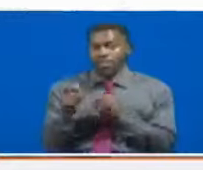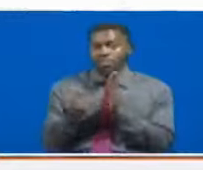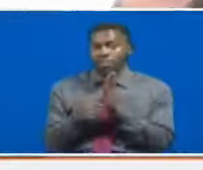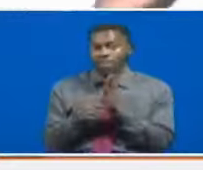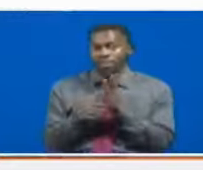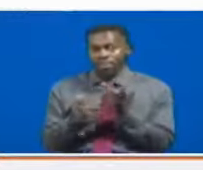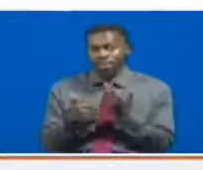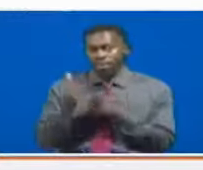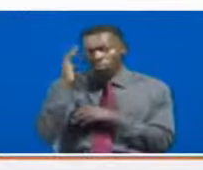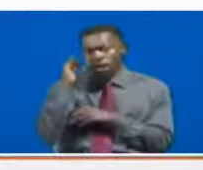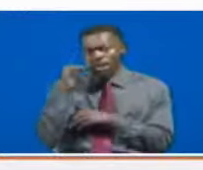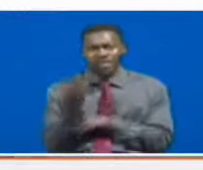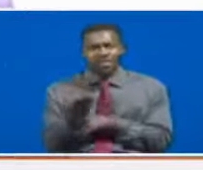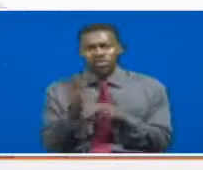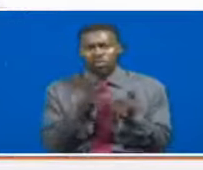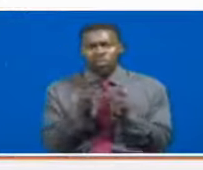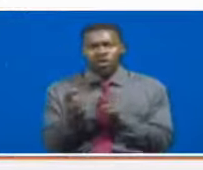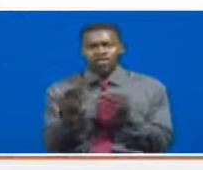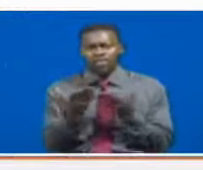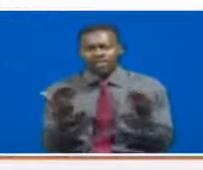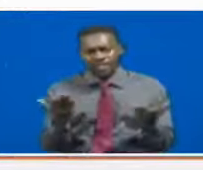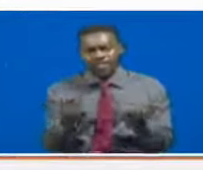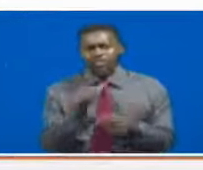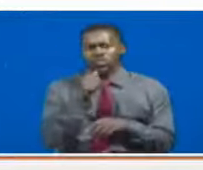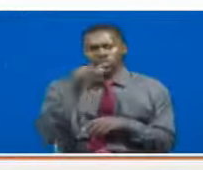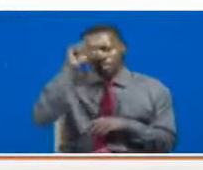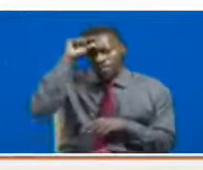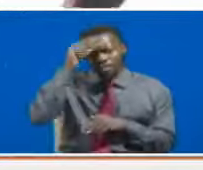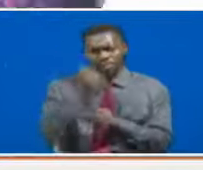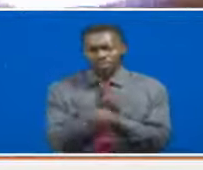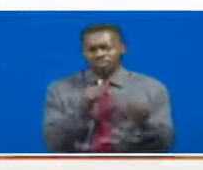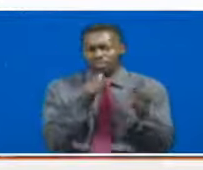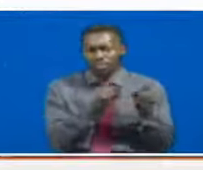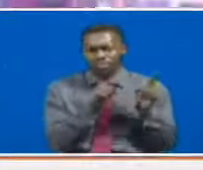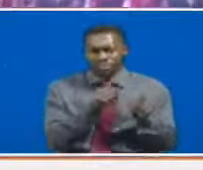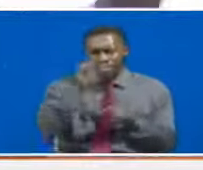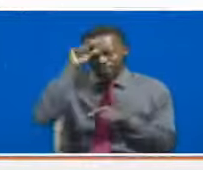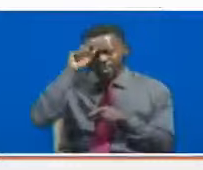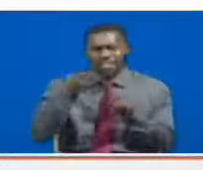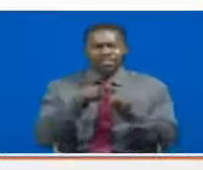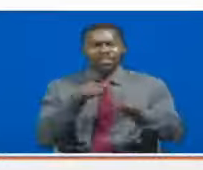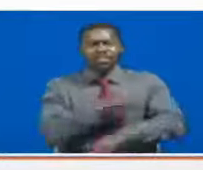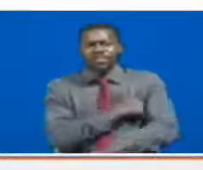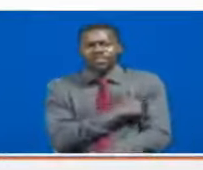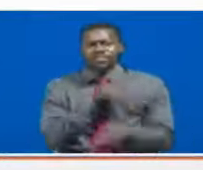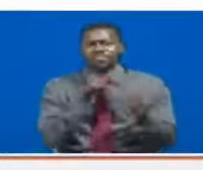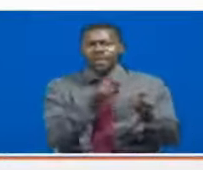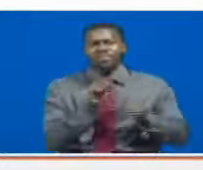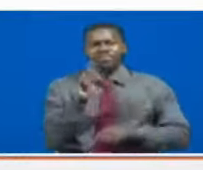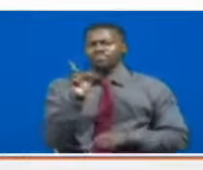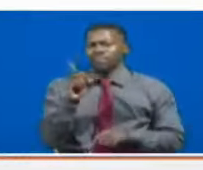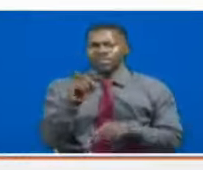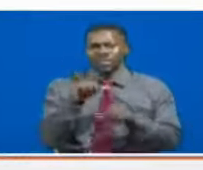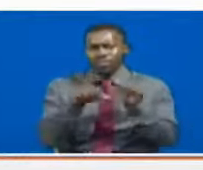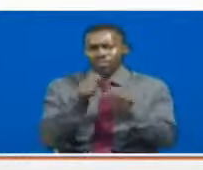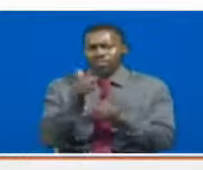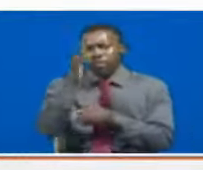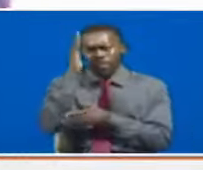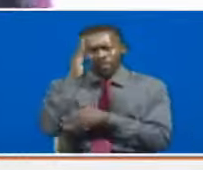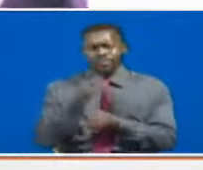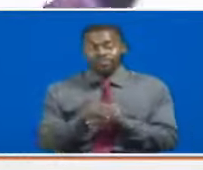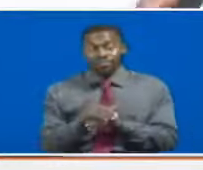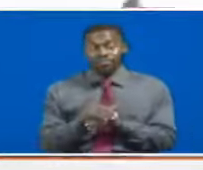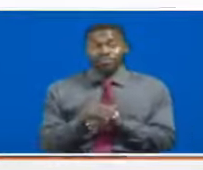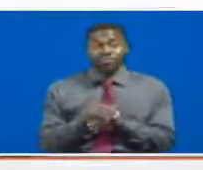inaitwa natural calamity. Sio serikali imesababisha, sio chief, sio wewe. Hii ni mambo ya Mwenyezi Mungu.